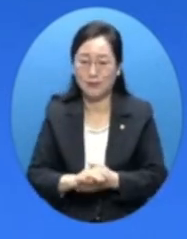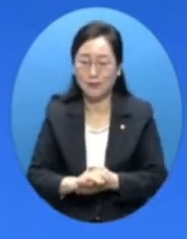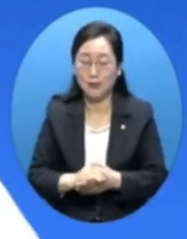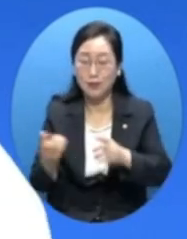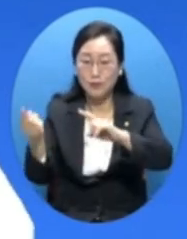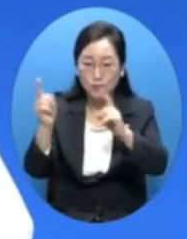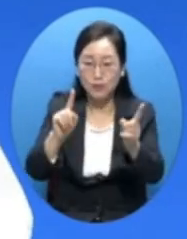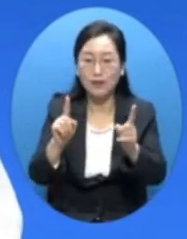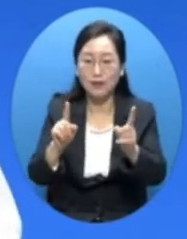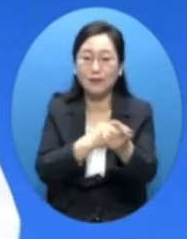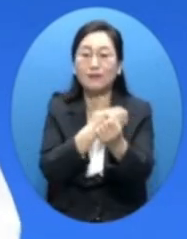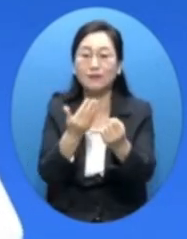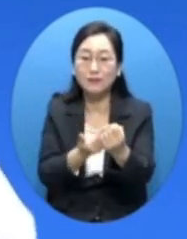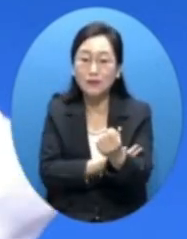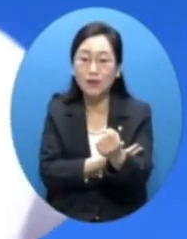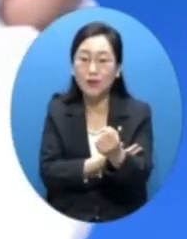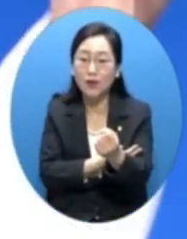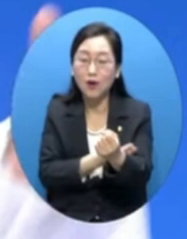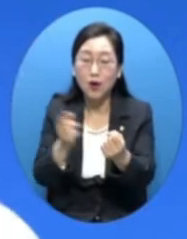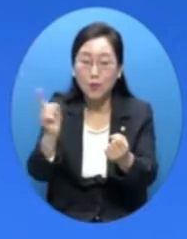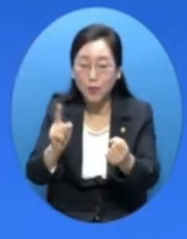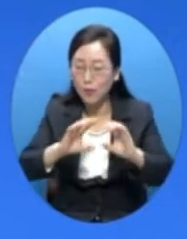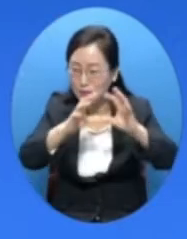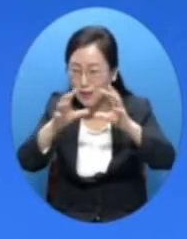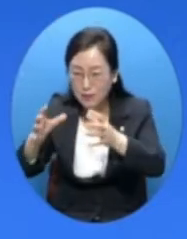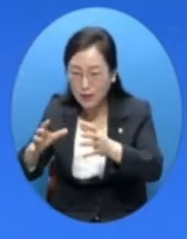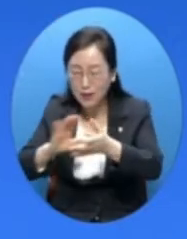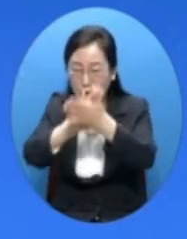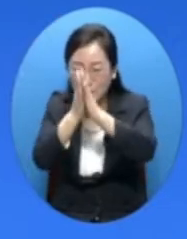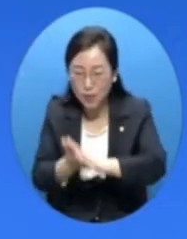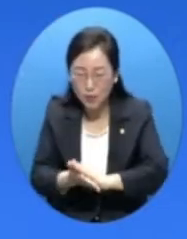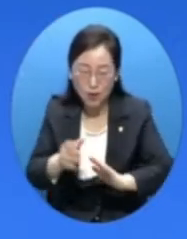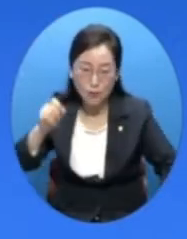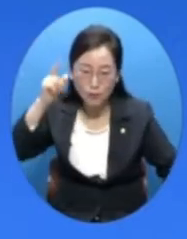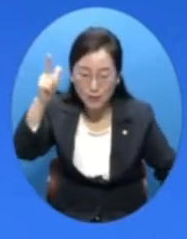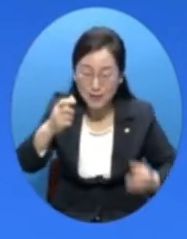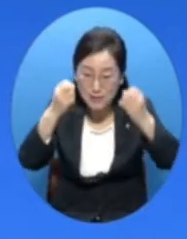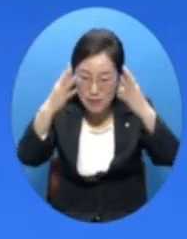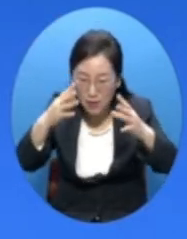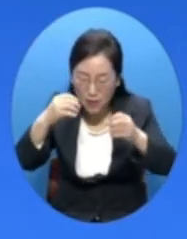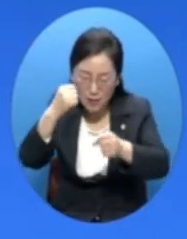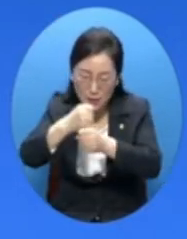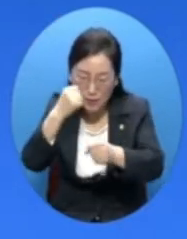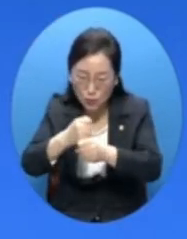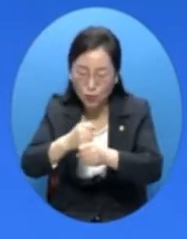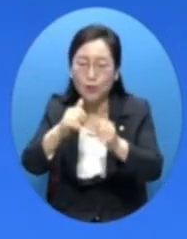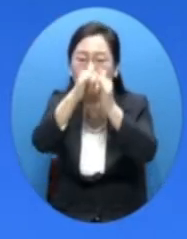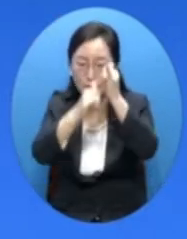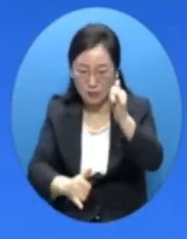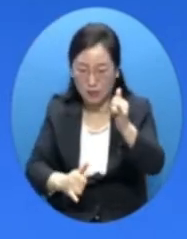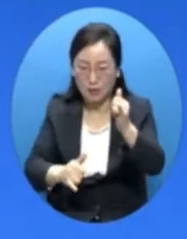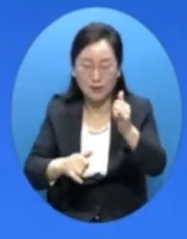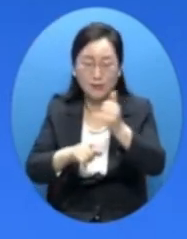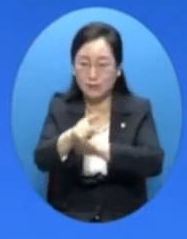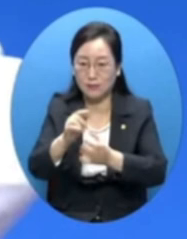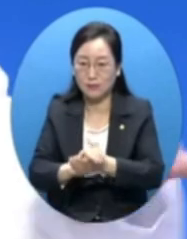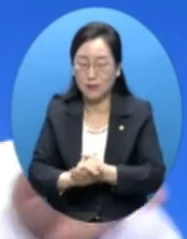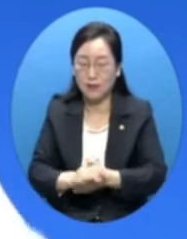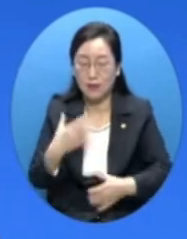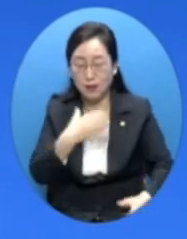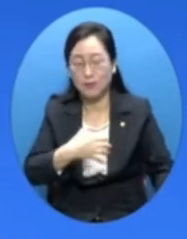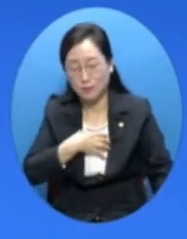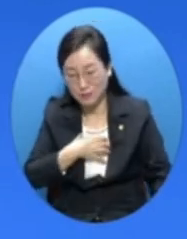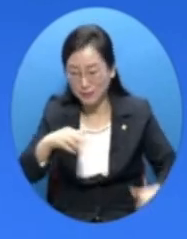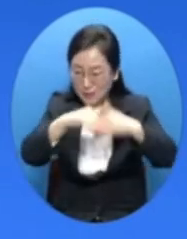부활의 능력은 이 세상을 변화시키는 위대한 새 창조의 역사인 것입니다. 그러므로 염려, 그지, 걱정을 다